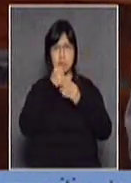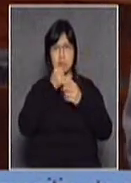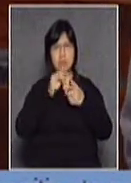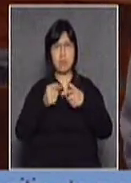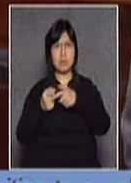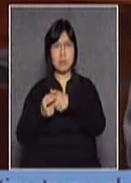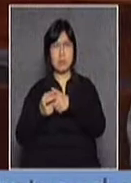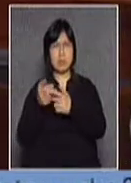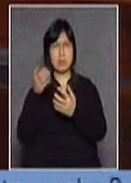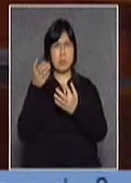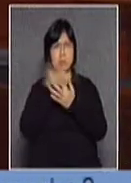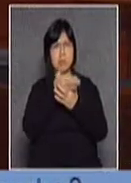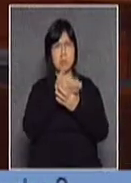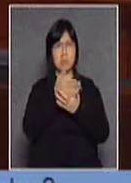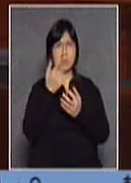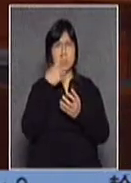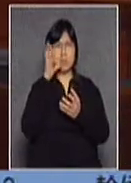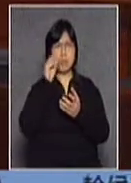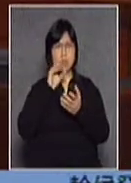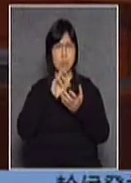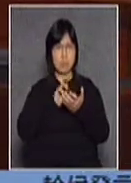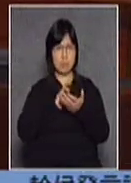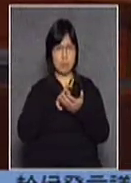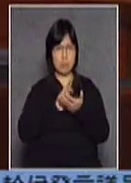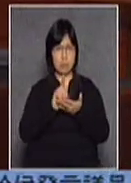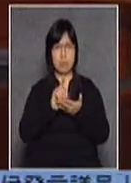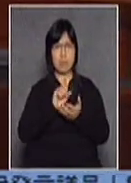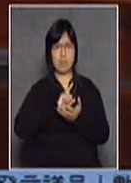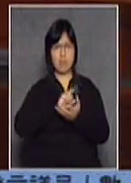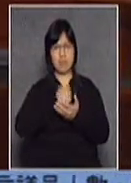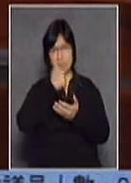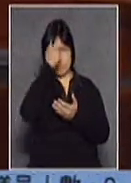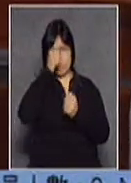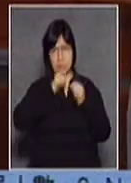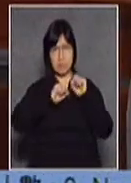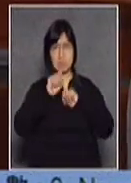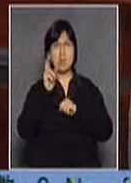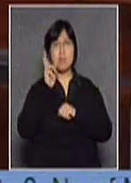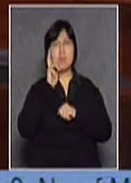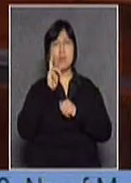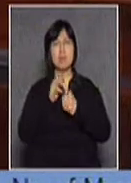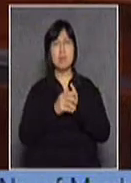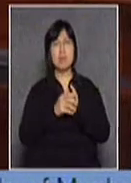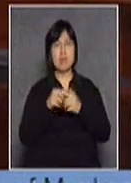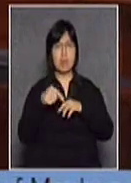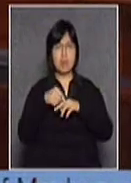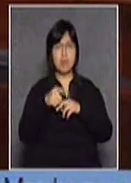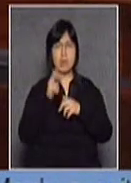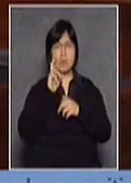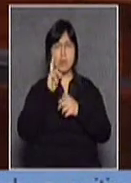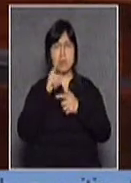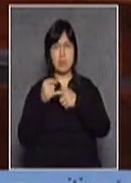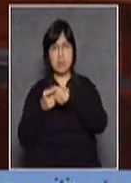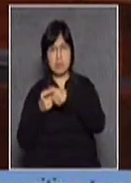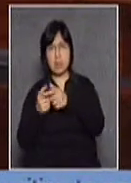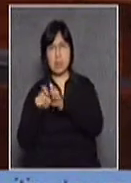聞專業自主的行為。譬如啲金融控股公司銀